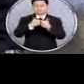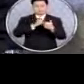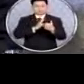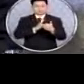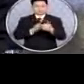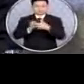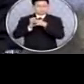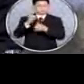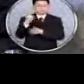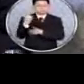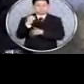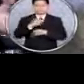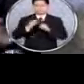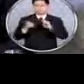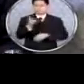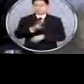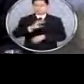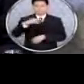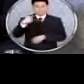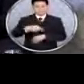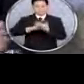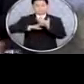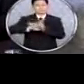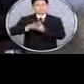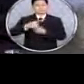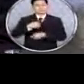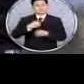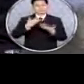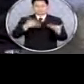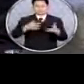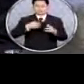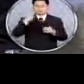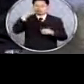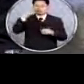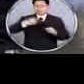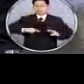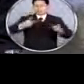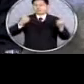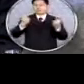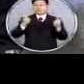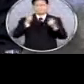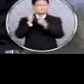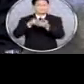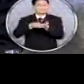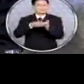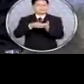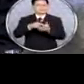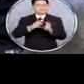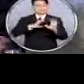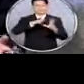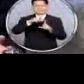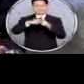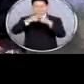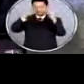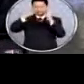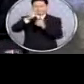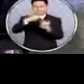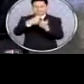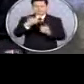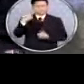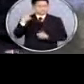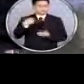弃。可是你想想看，我们在其他方面所做的一些拓展，譬如说我们最近争取到世大运，这是过去根本做不